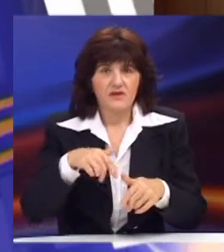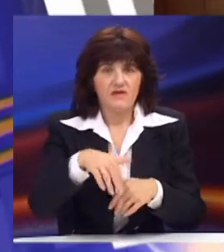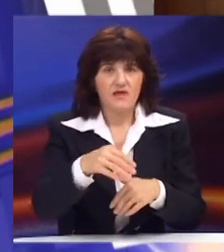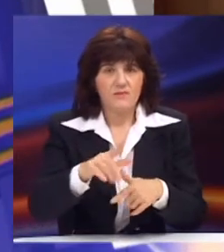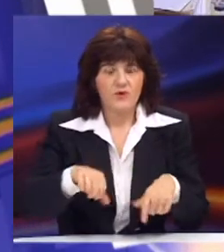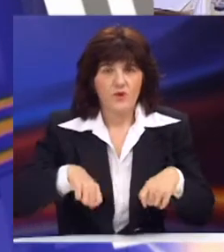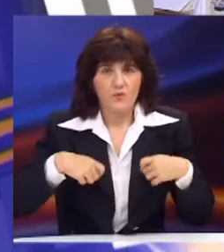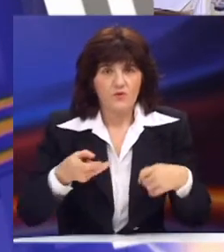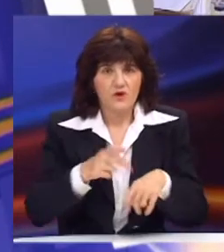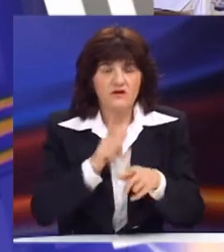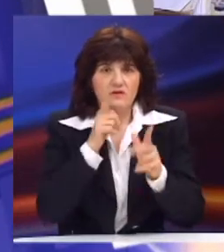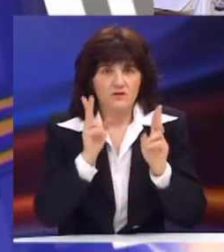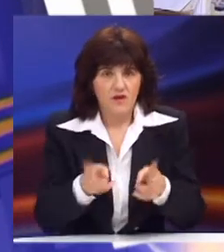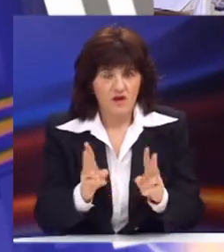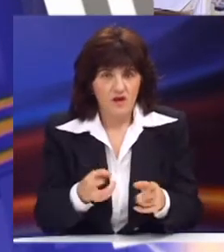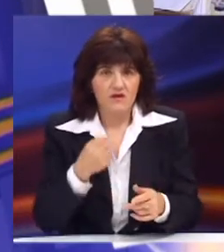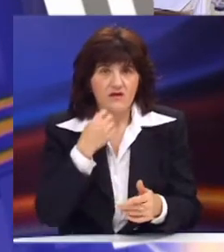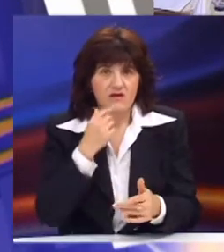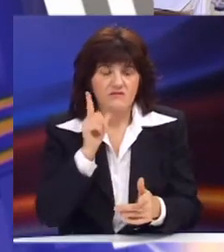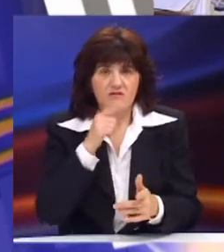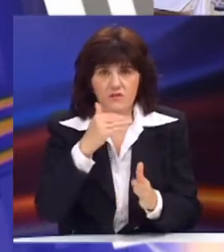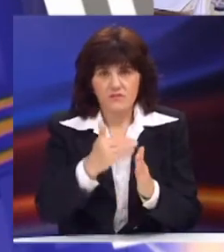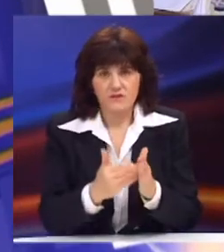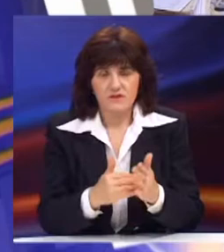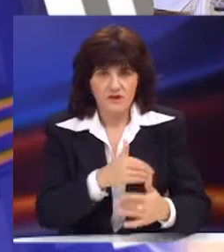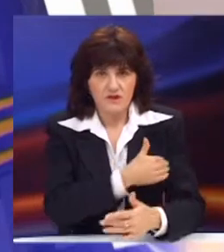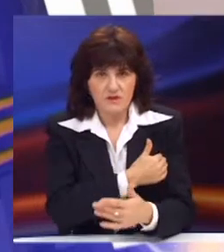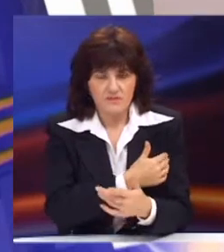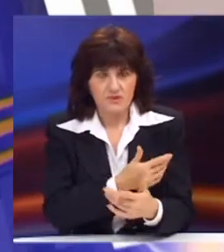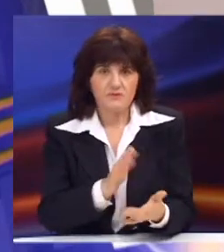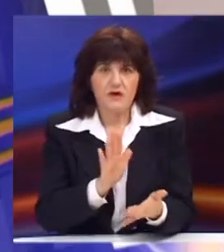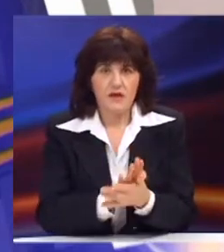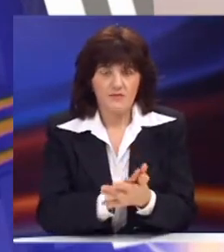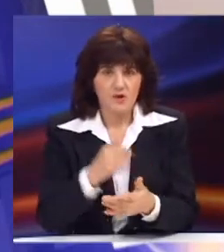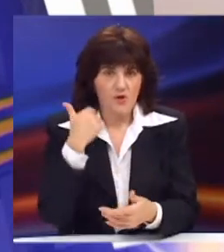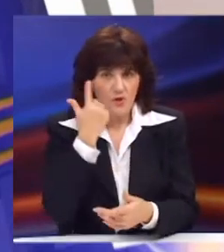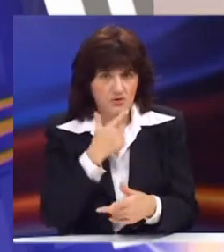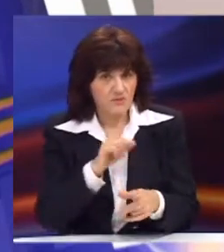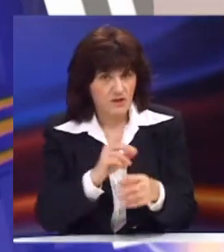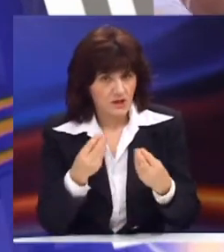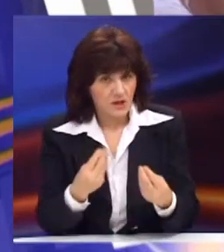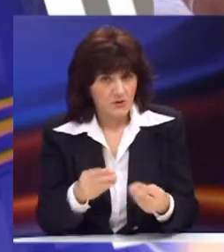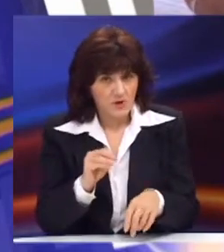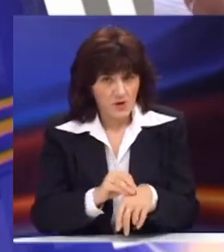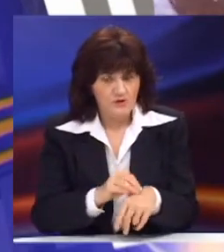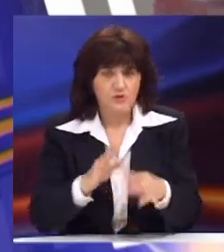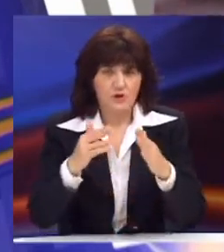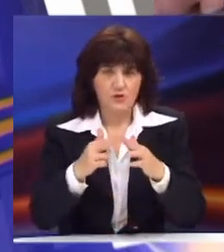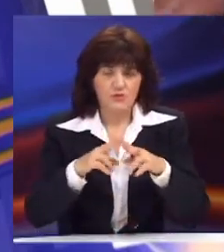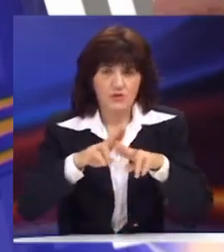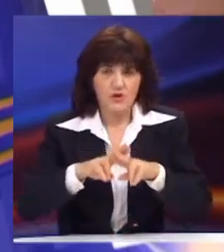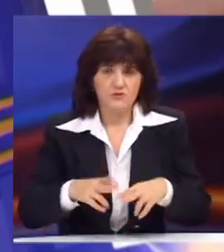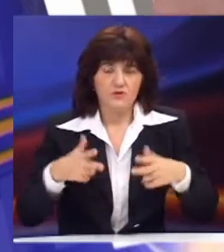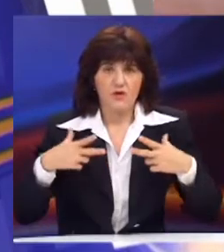izbjegavanje boravka na polju u ranim jutarnjim časovima, kada su temperature najniže. Ukoliko se osoba ne osjeća dobro, trebalo bi da